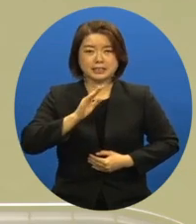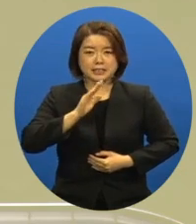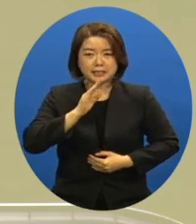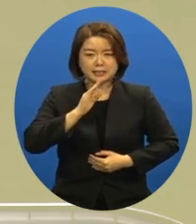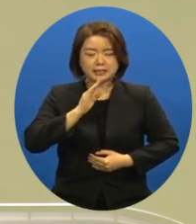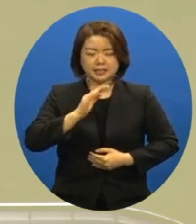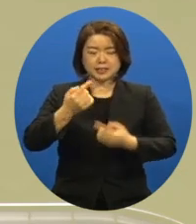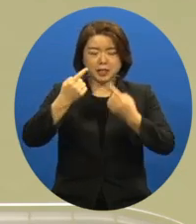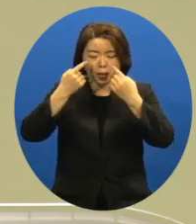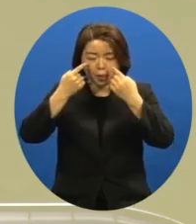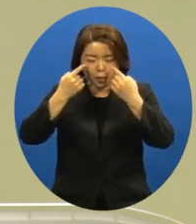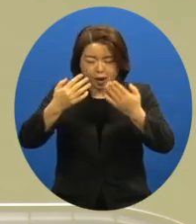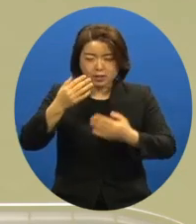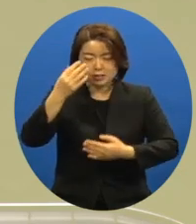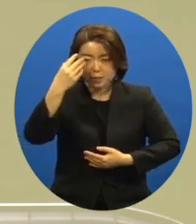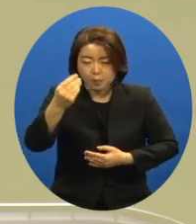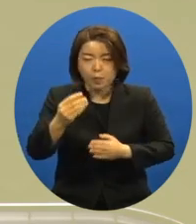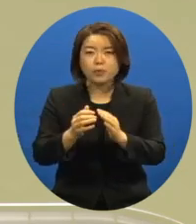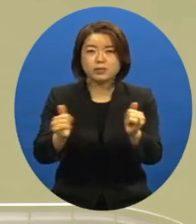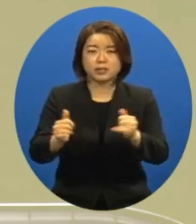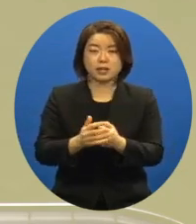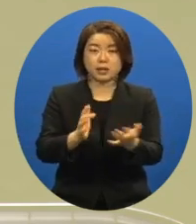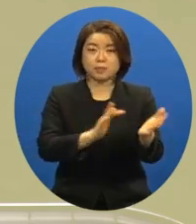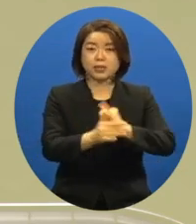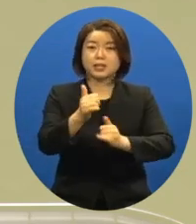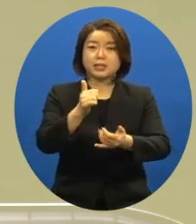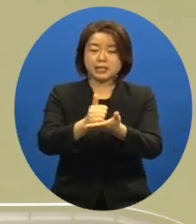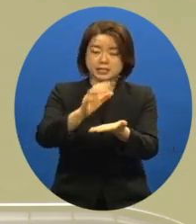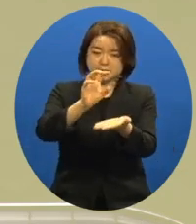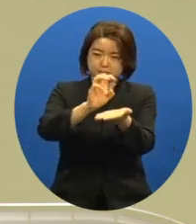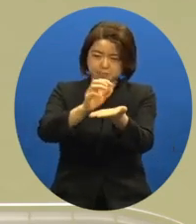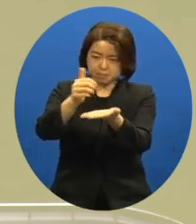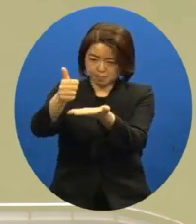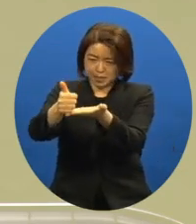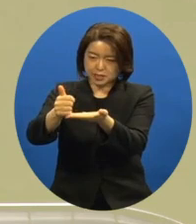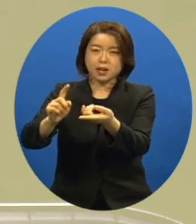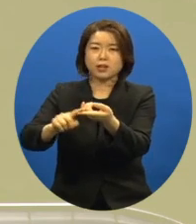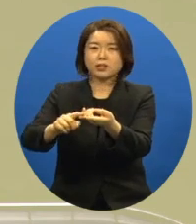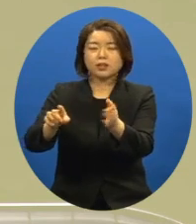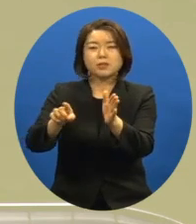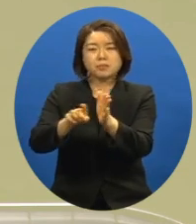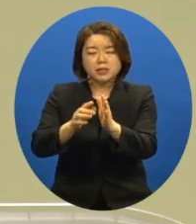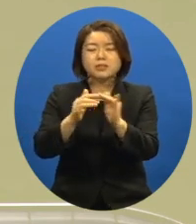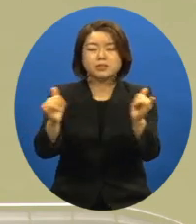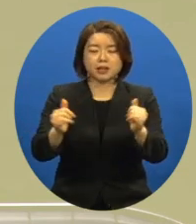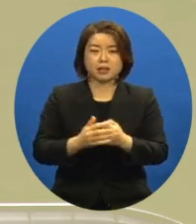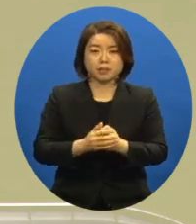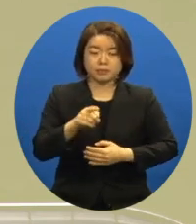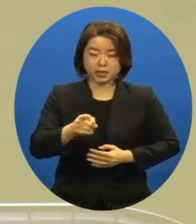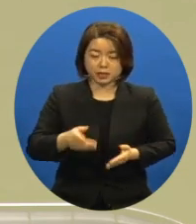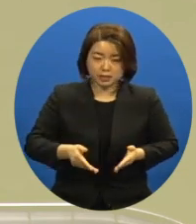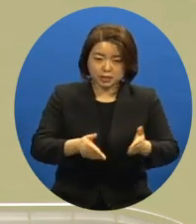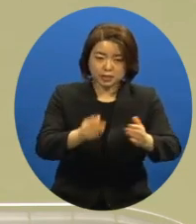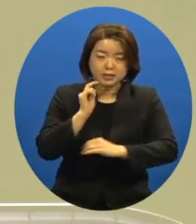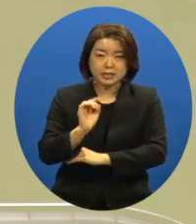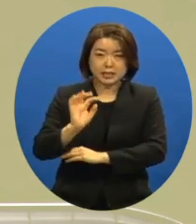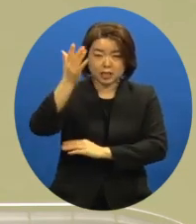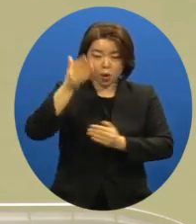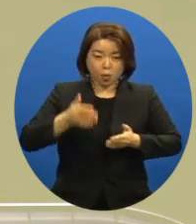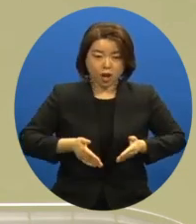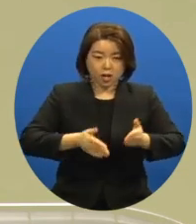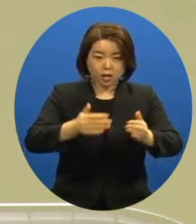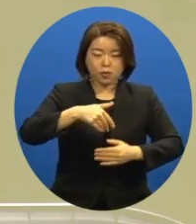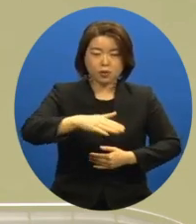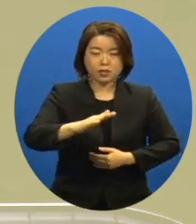본 사람입니다. 예수님이 메시아라는 사실, 그 길은 영광의 길로 간다는